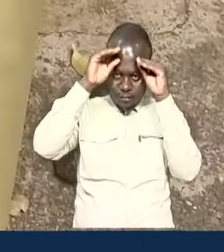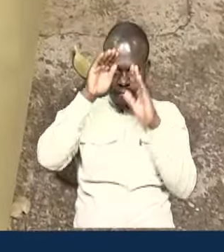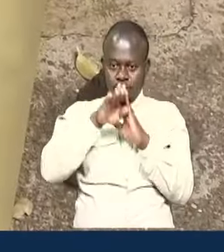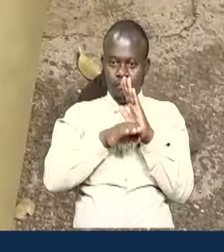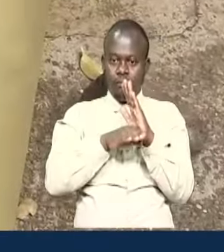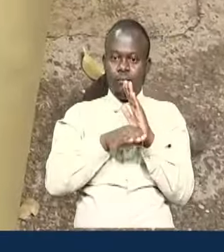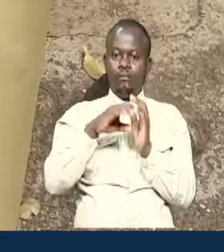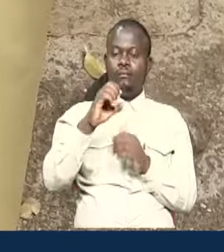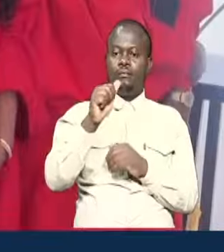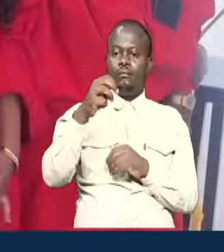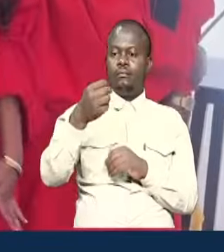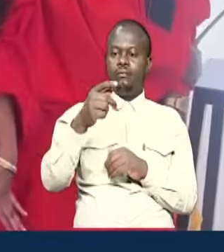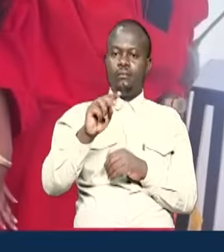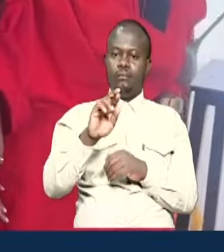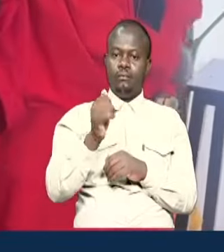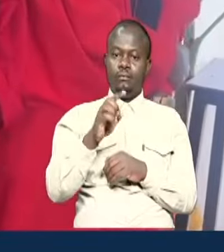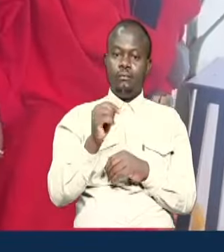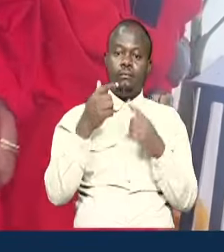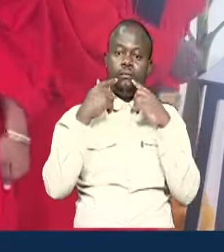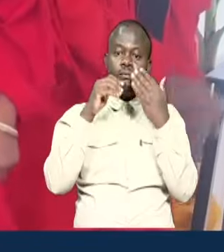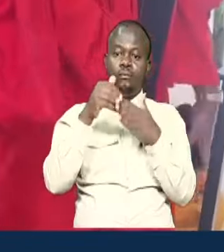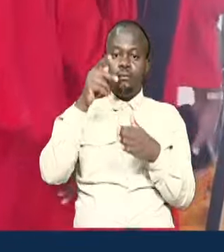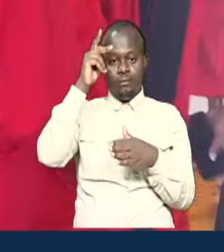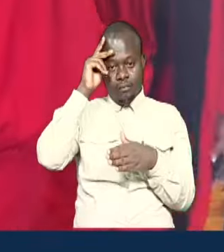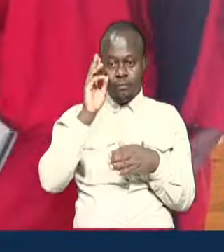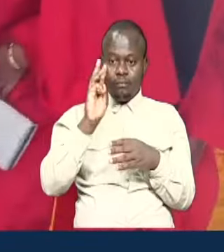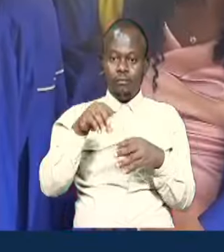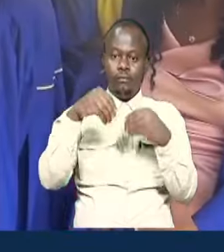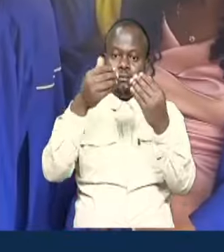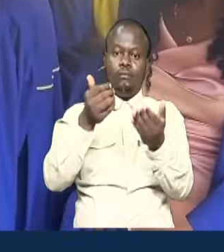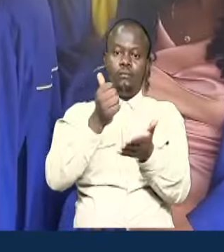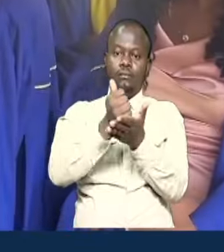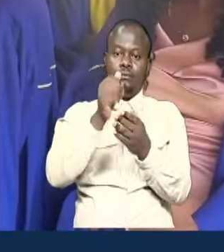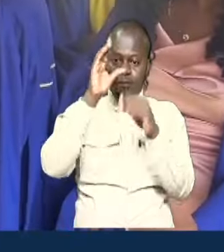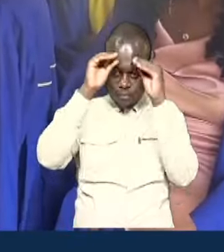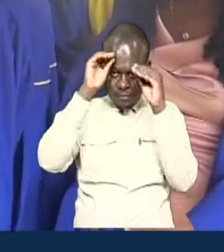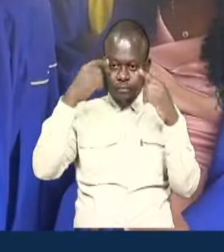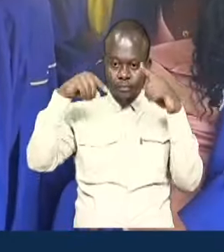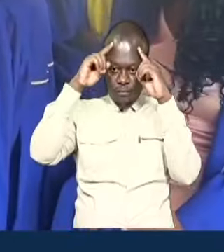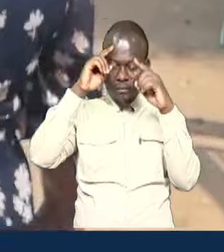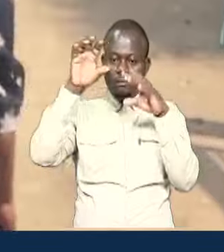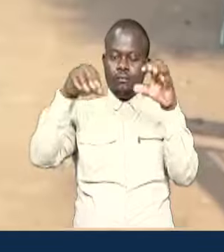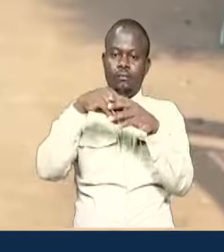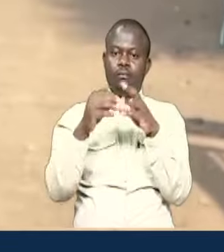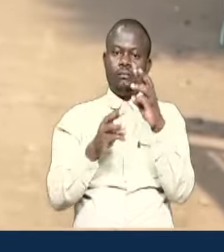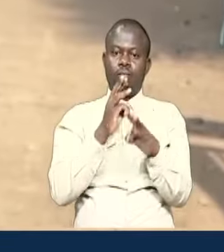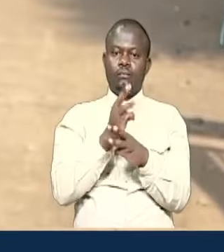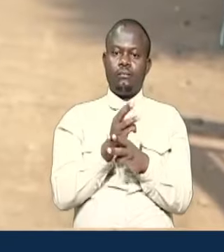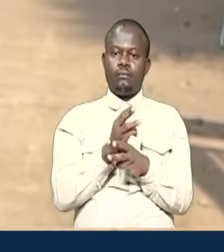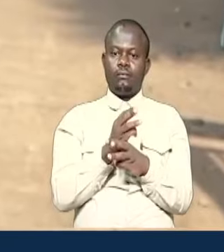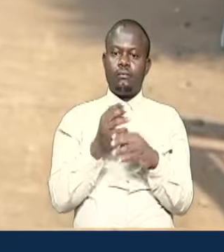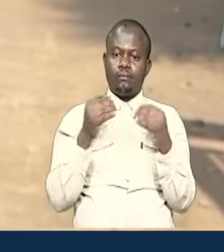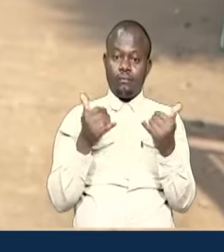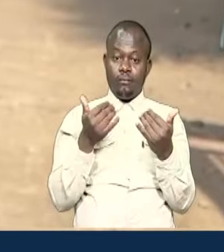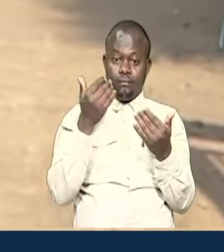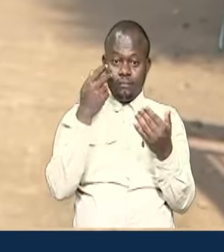mpuzamahanga ya Cambridge. Bavuga ko ubumenyi bahawe buzabafasha no gukomeza kwiga muri kaminuza mpuzamahanga zo hirya no hino ku isi. Kuba narize